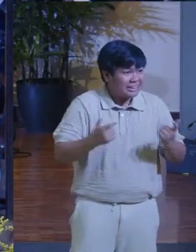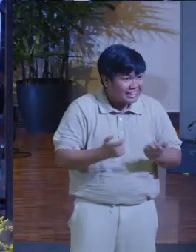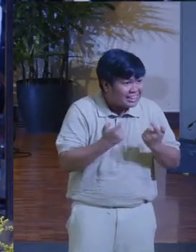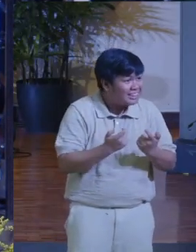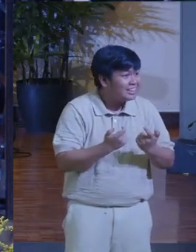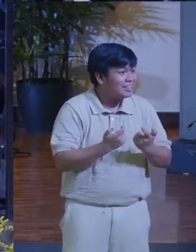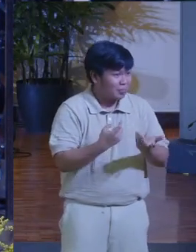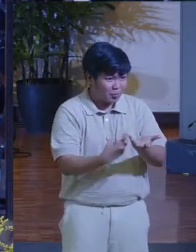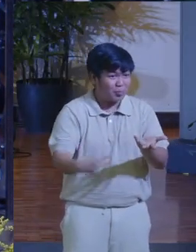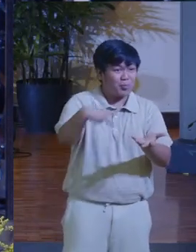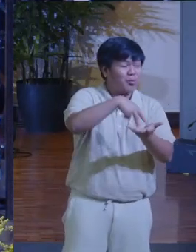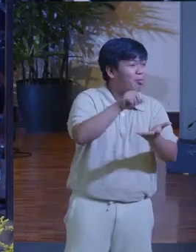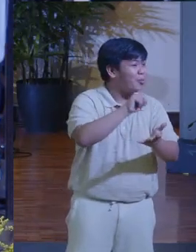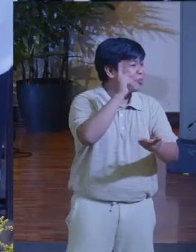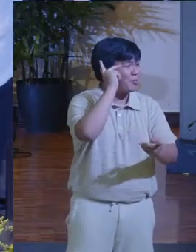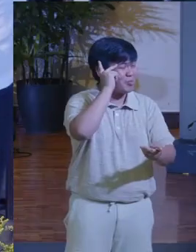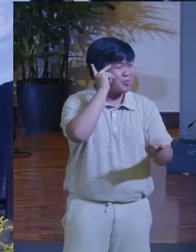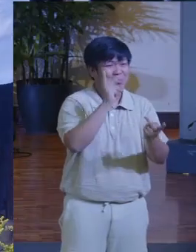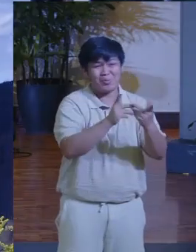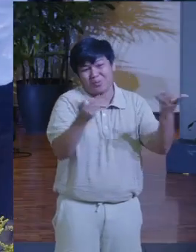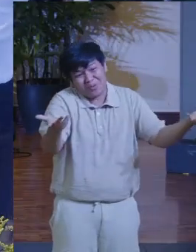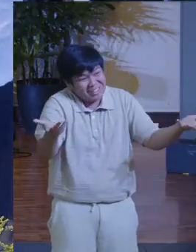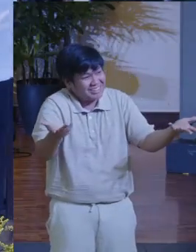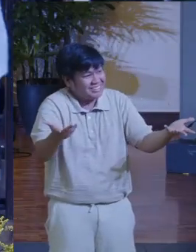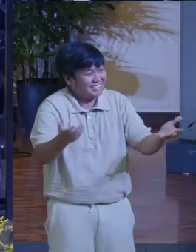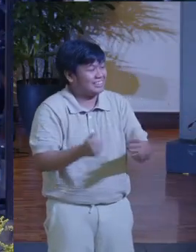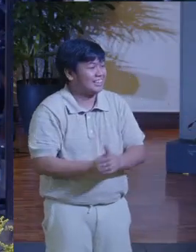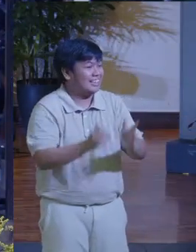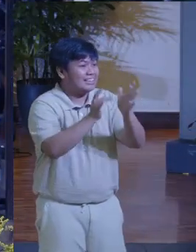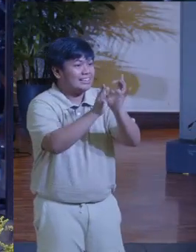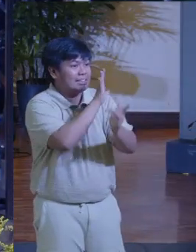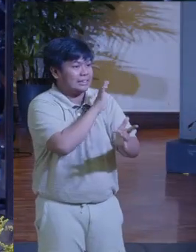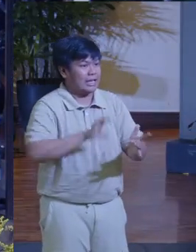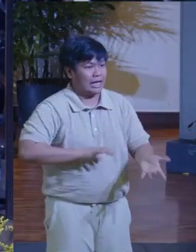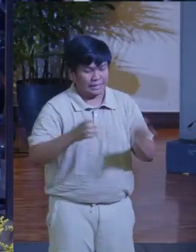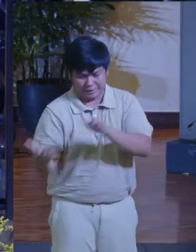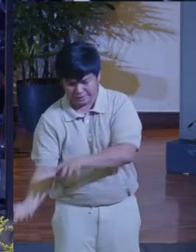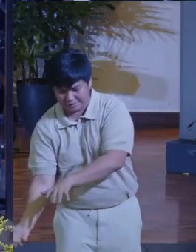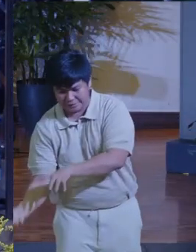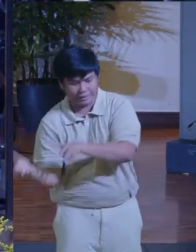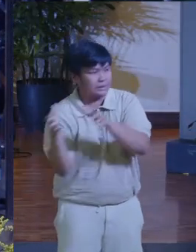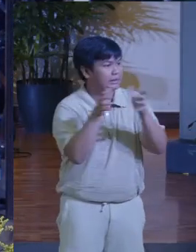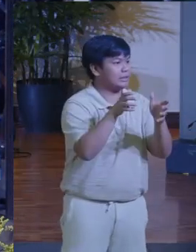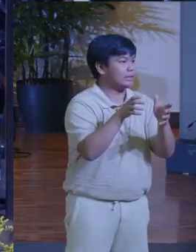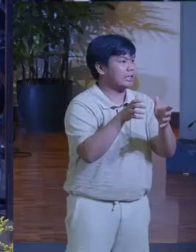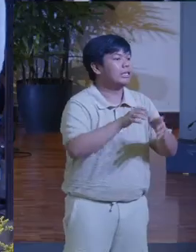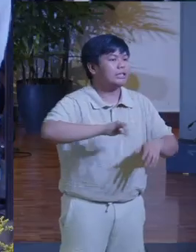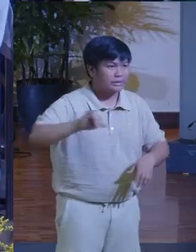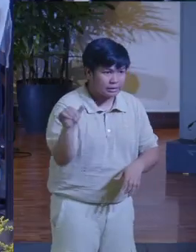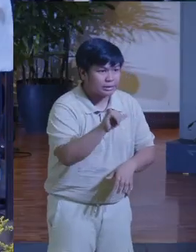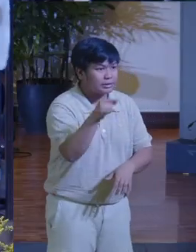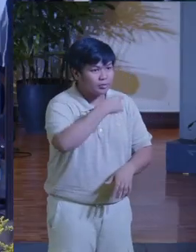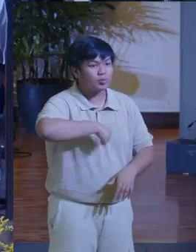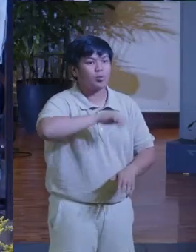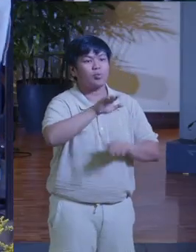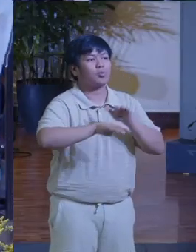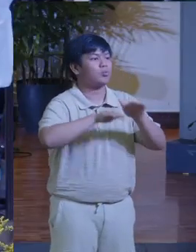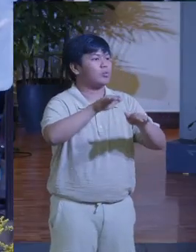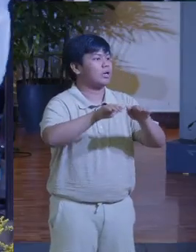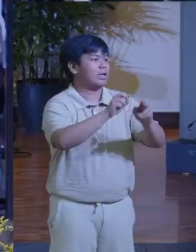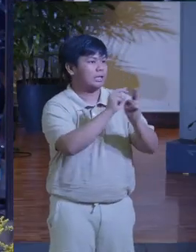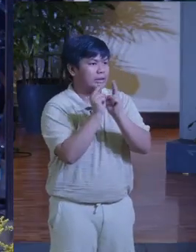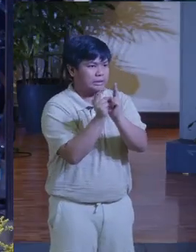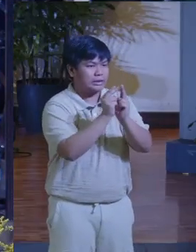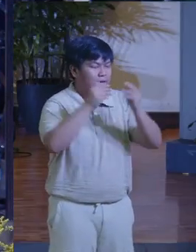by baptism into death, in order that just as Christ was raised from the dead by the glory of the Father, we too might walk in newness